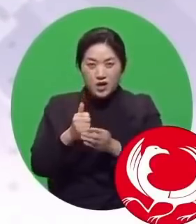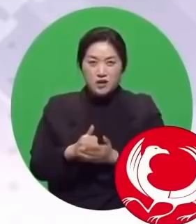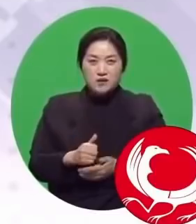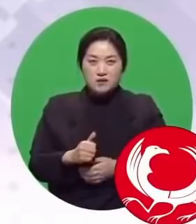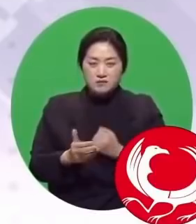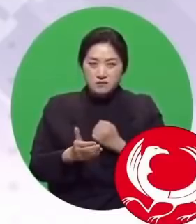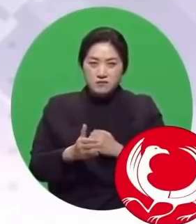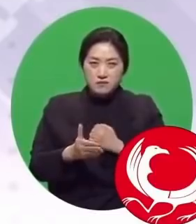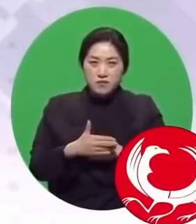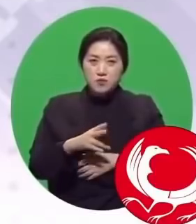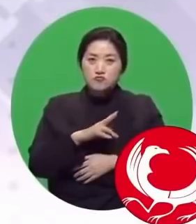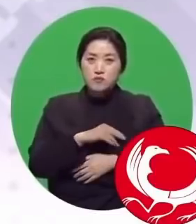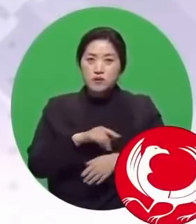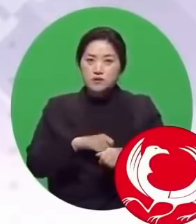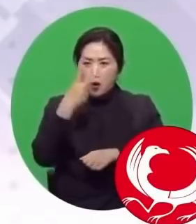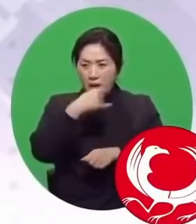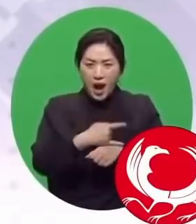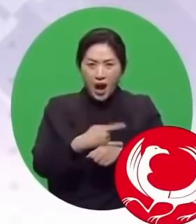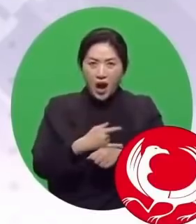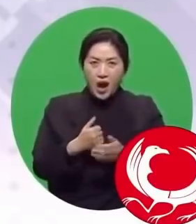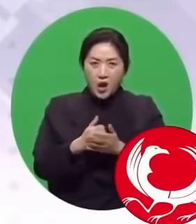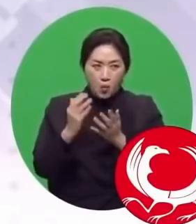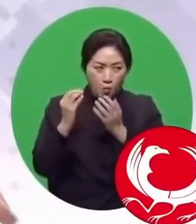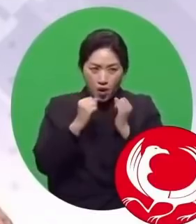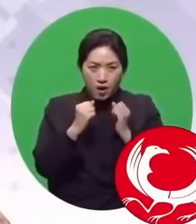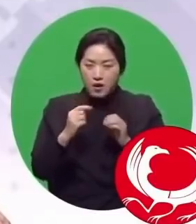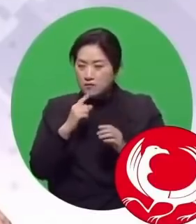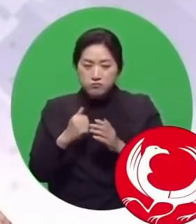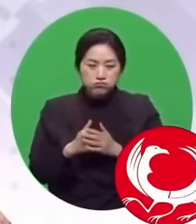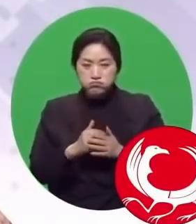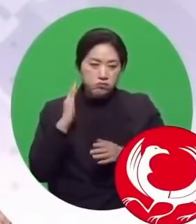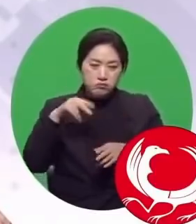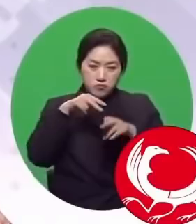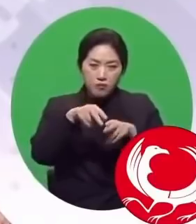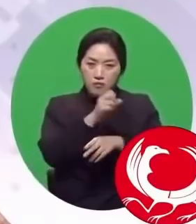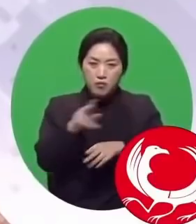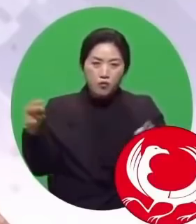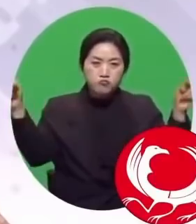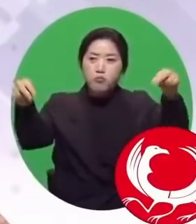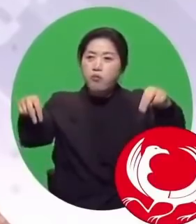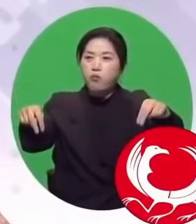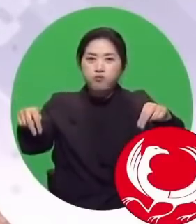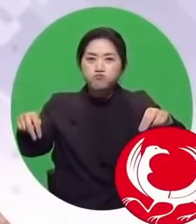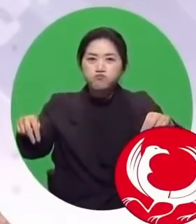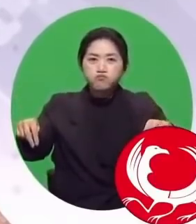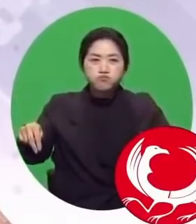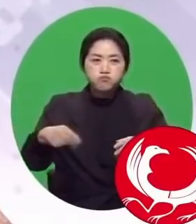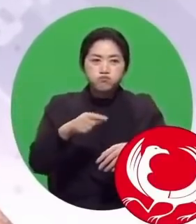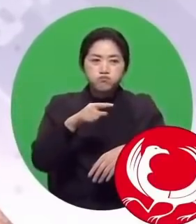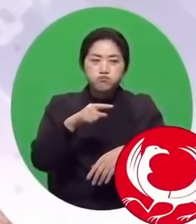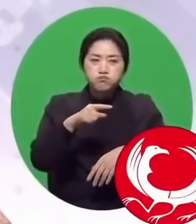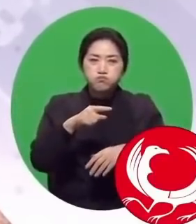국회에서 특검을 하겠다. 이래가 피해가더니 1억 대통령 선거에 여야 후보가 다 나왔어요. 이런